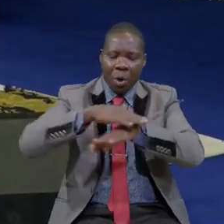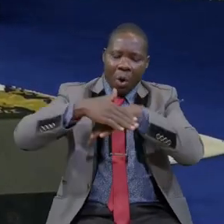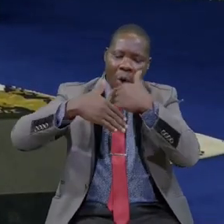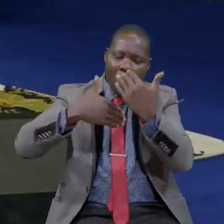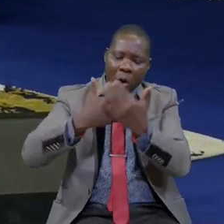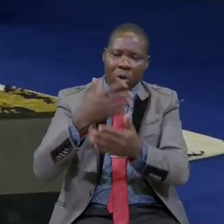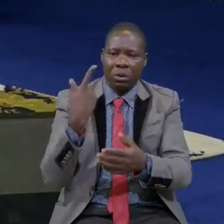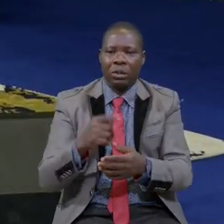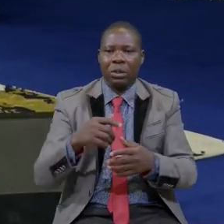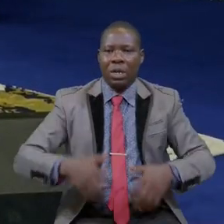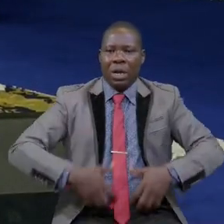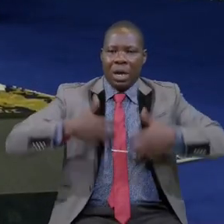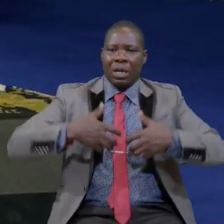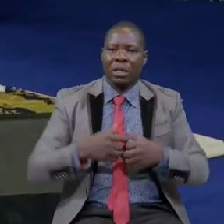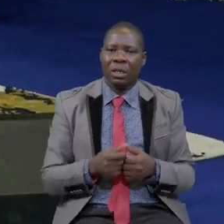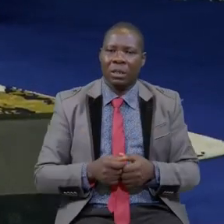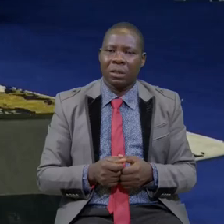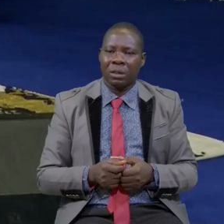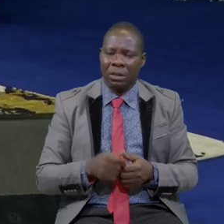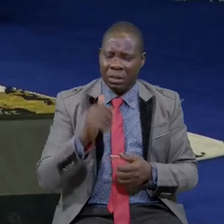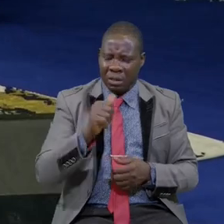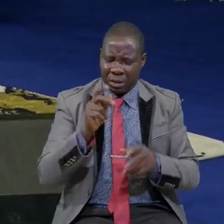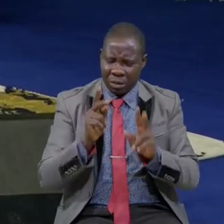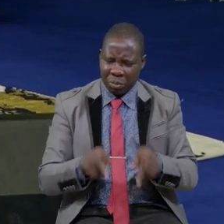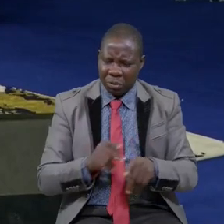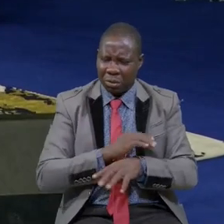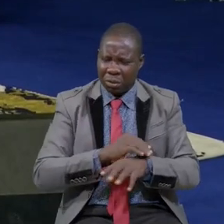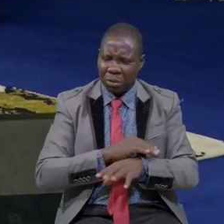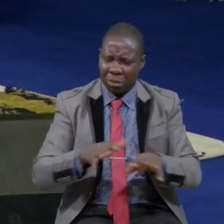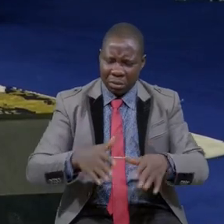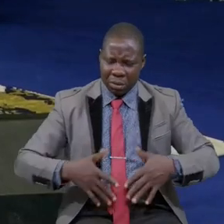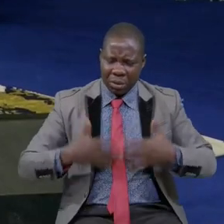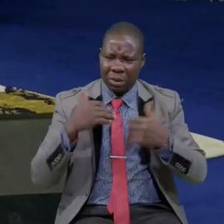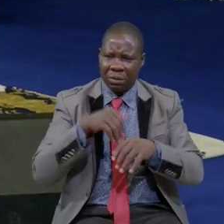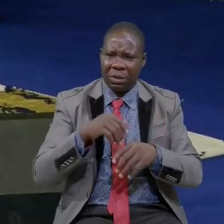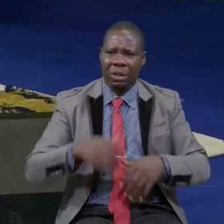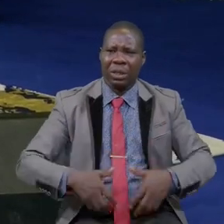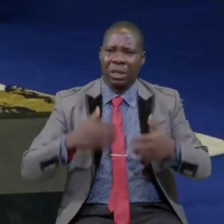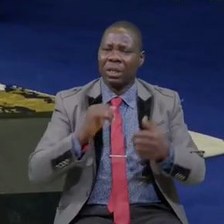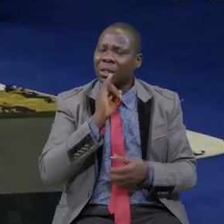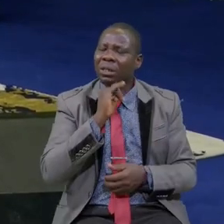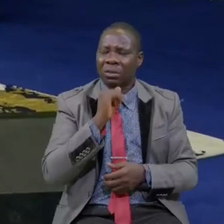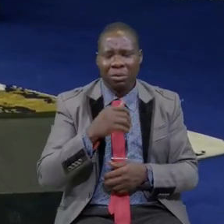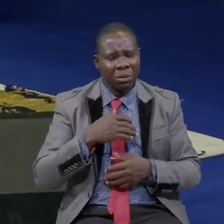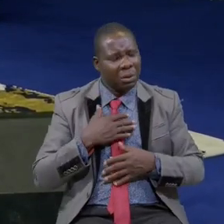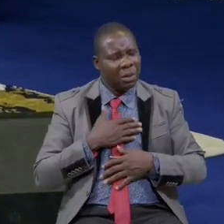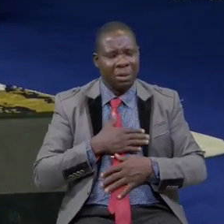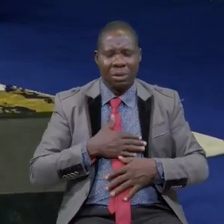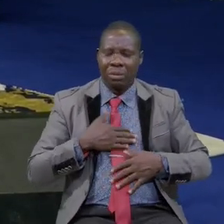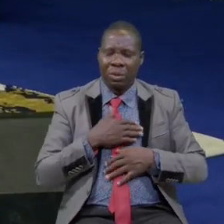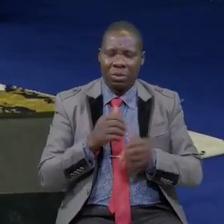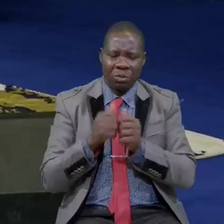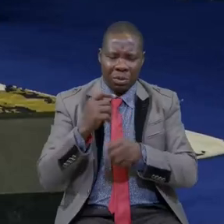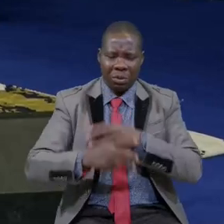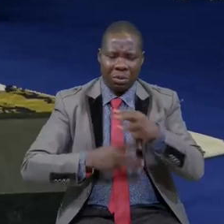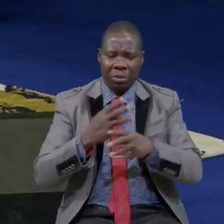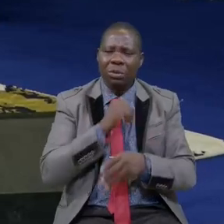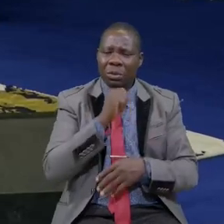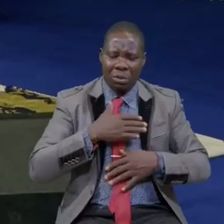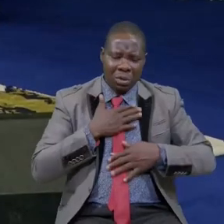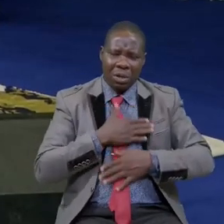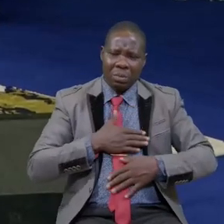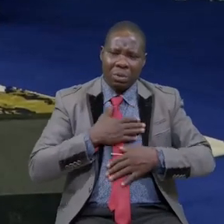colère, une personne qui met sa vie dans la colère, il n'est pas content du monde. Il